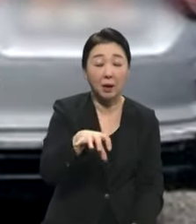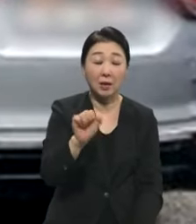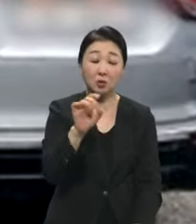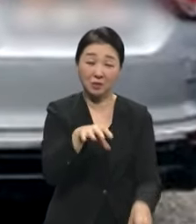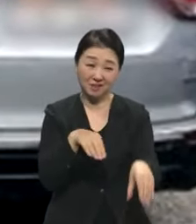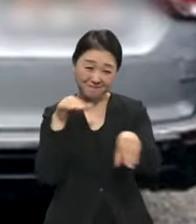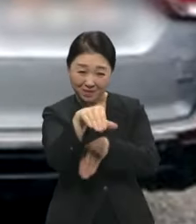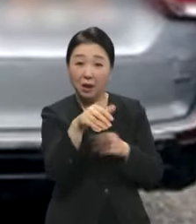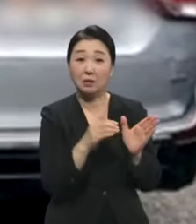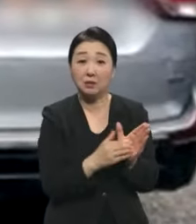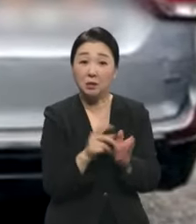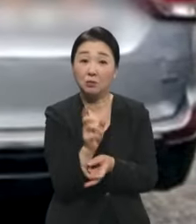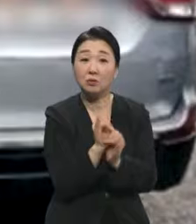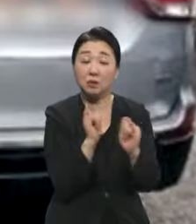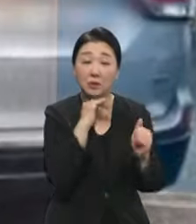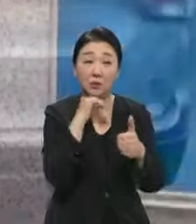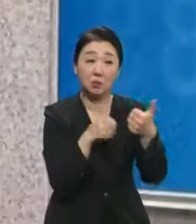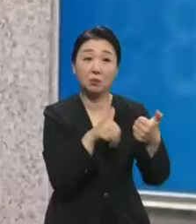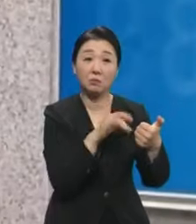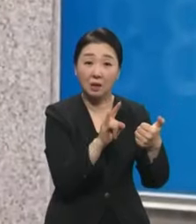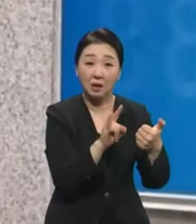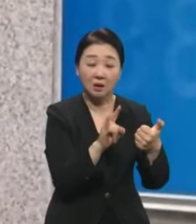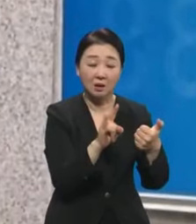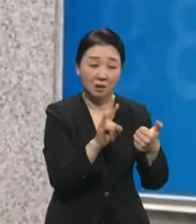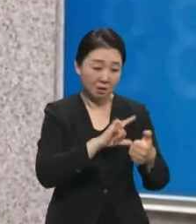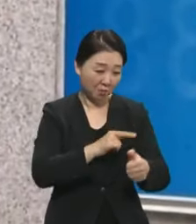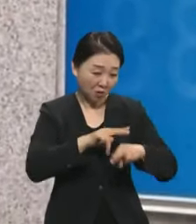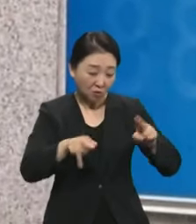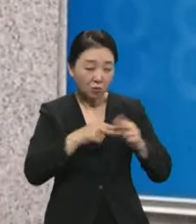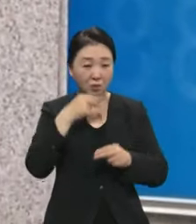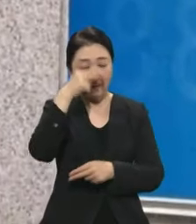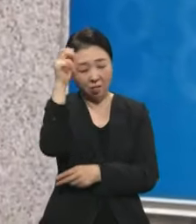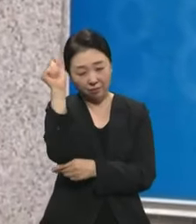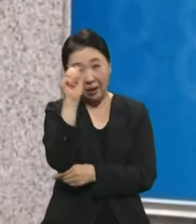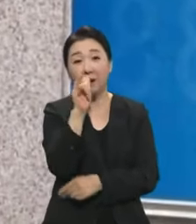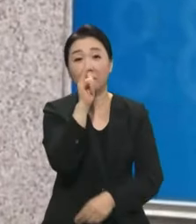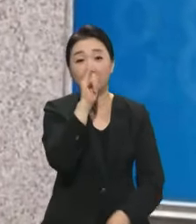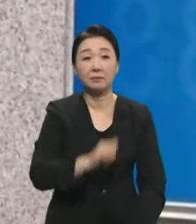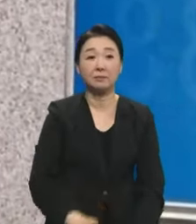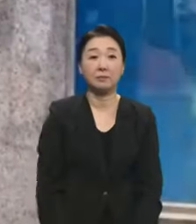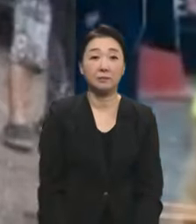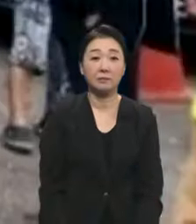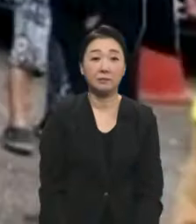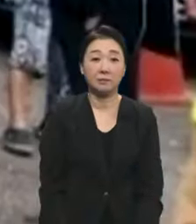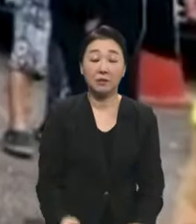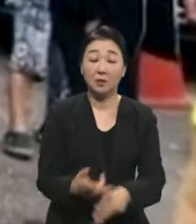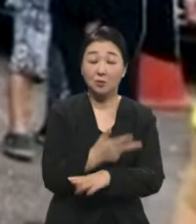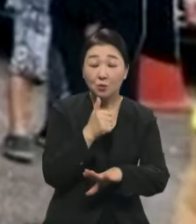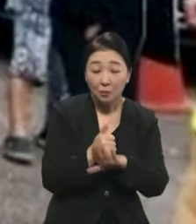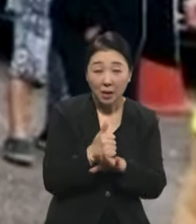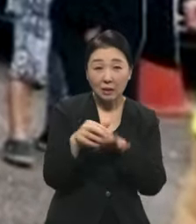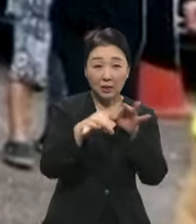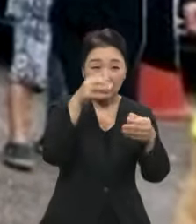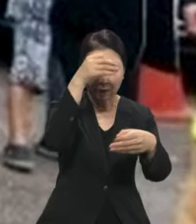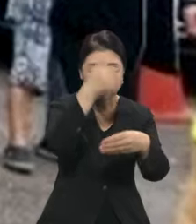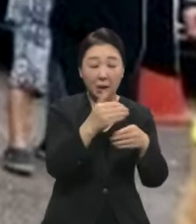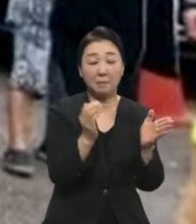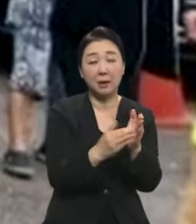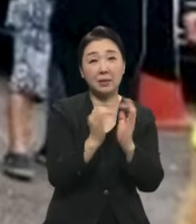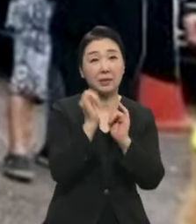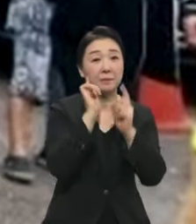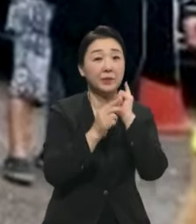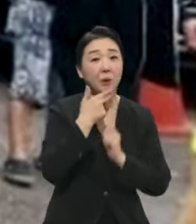돌진했습니다. 운전자인 50대 남성은 면허 취소 수준 만취 상태였습니다. 주말이라 가게가 문을 닫아